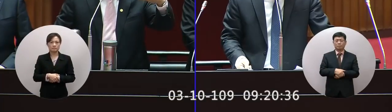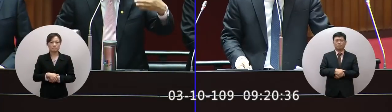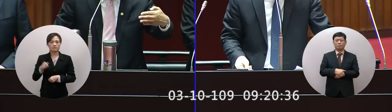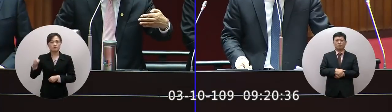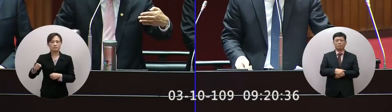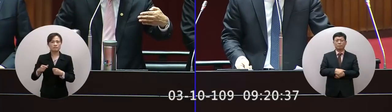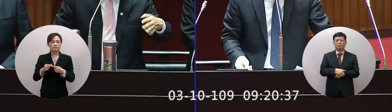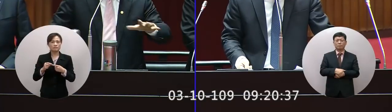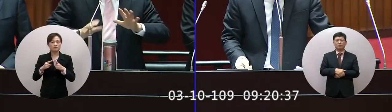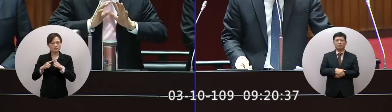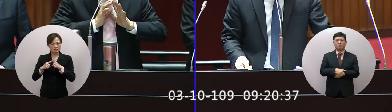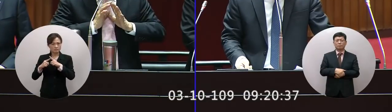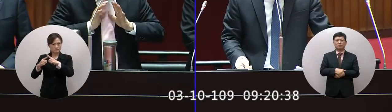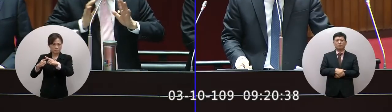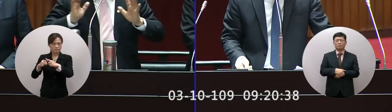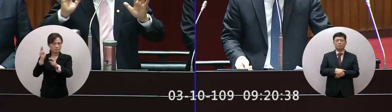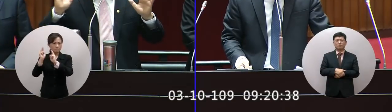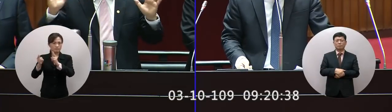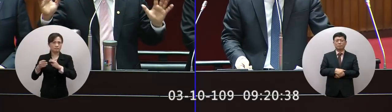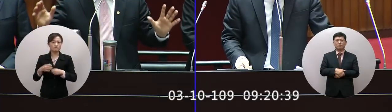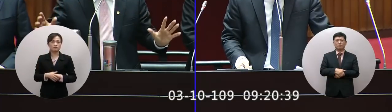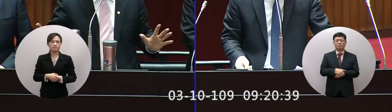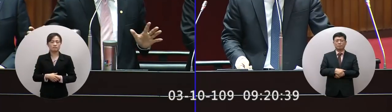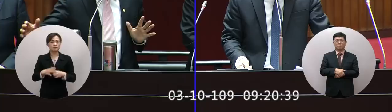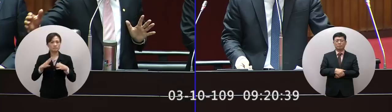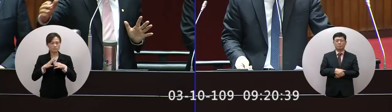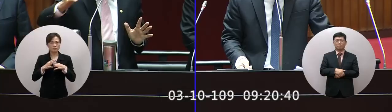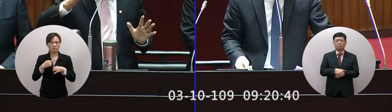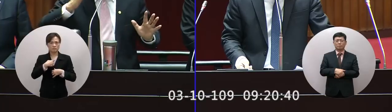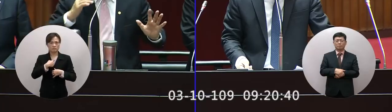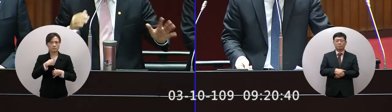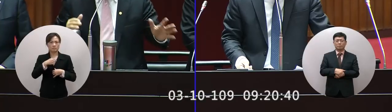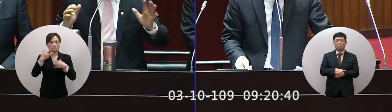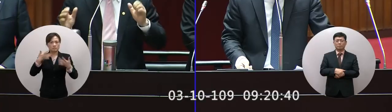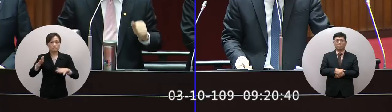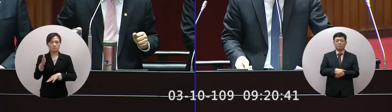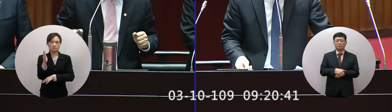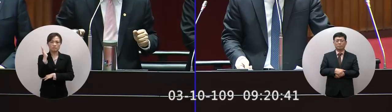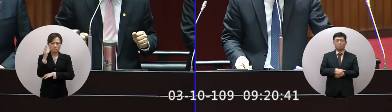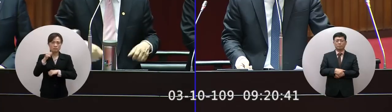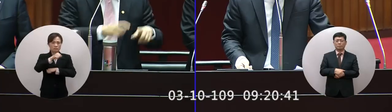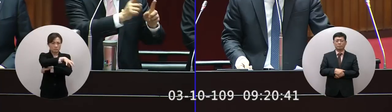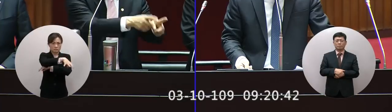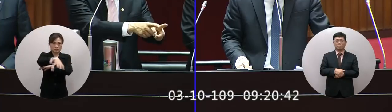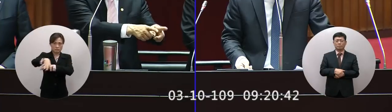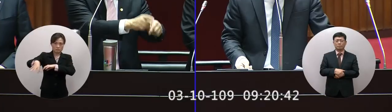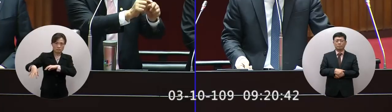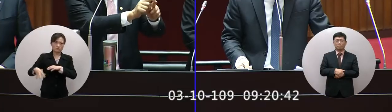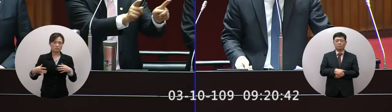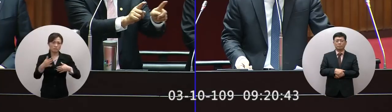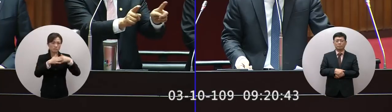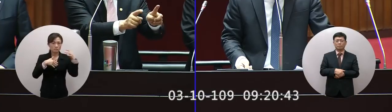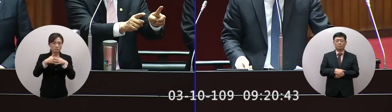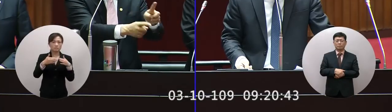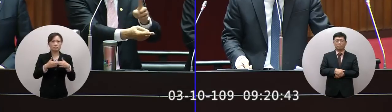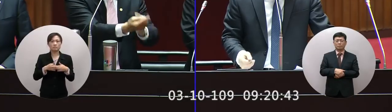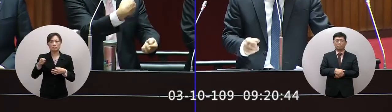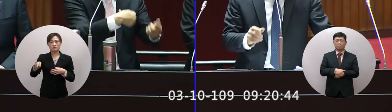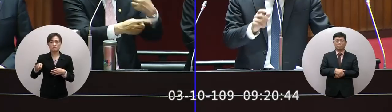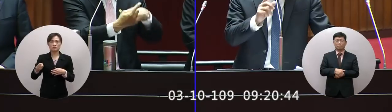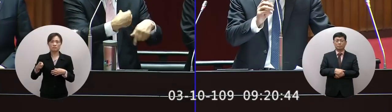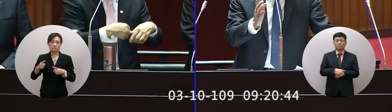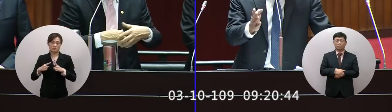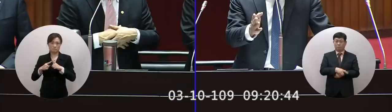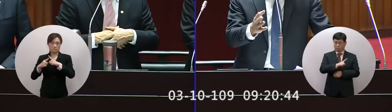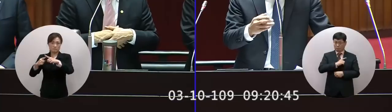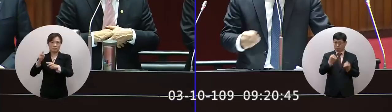一线指挥官嘛，那很多要跨部会大家协力的很多事情，他不可能在第一线作战指